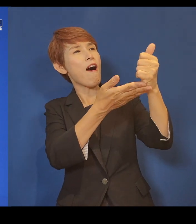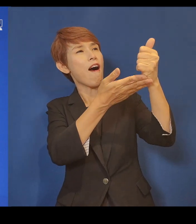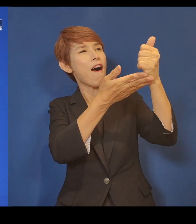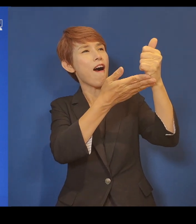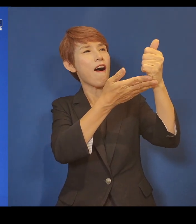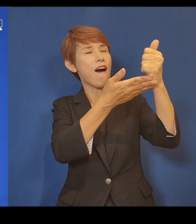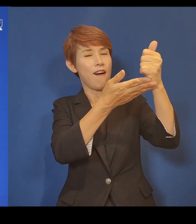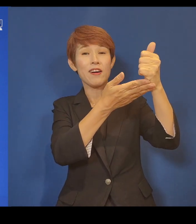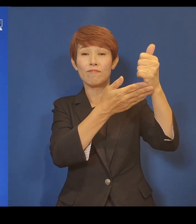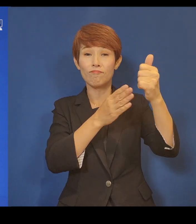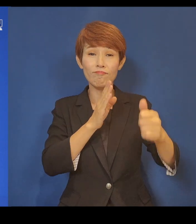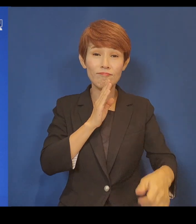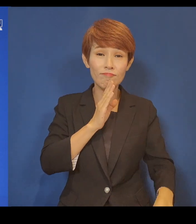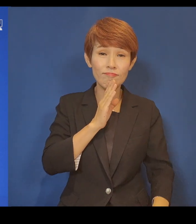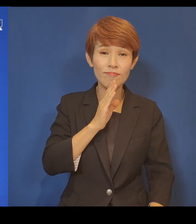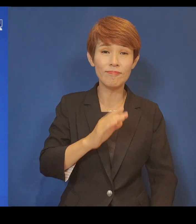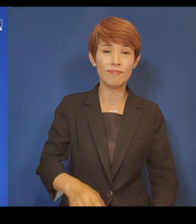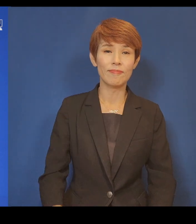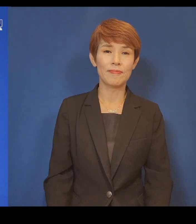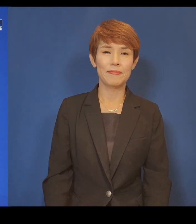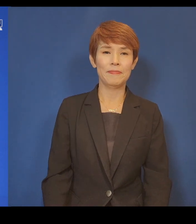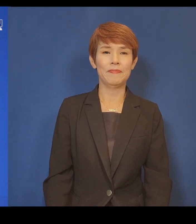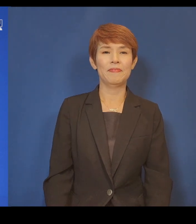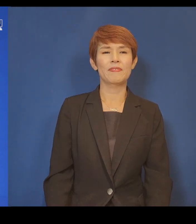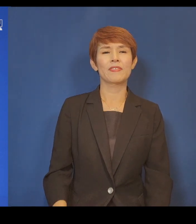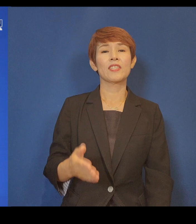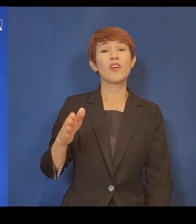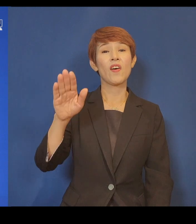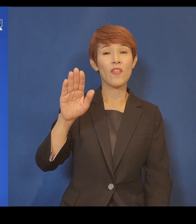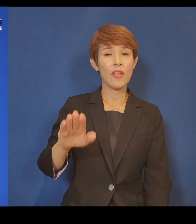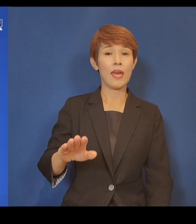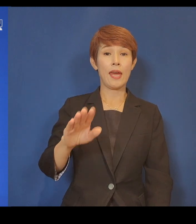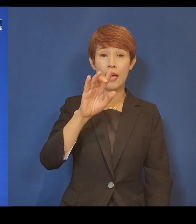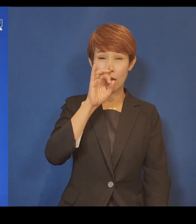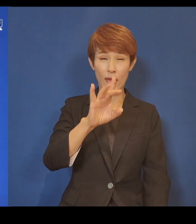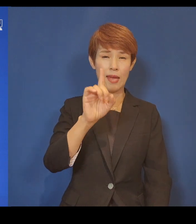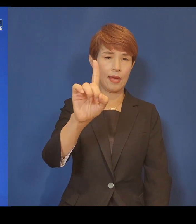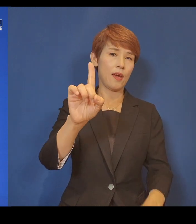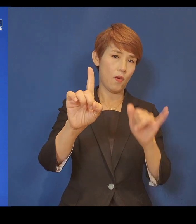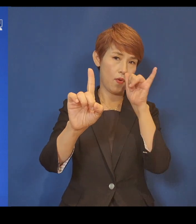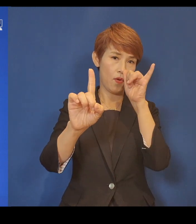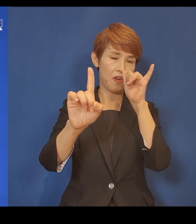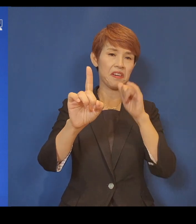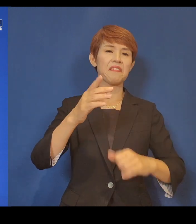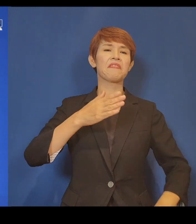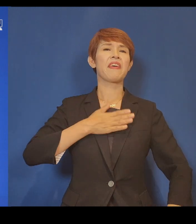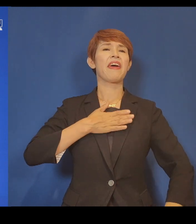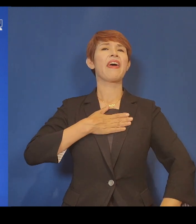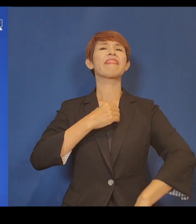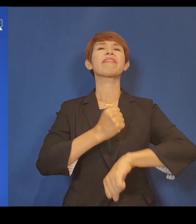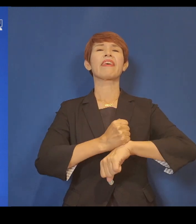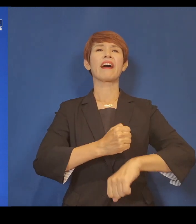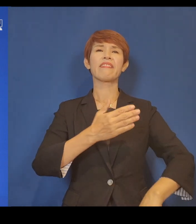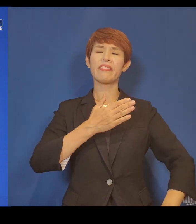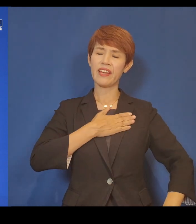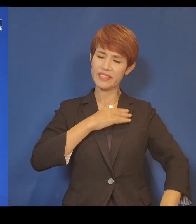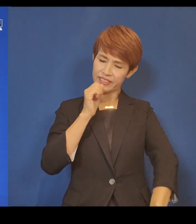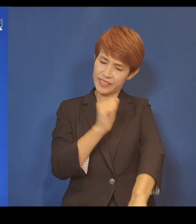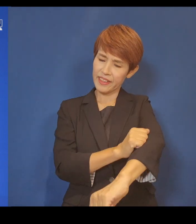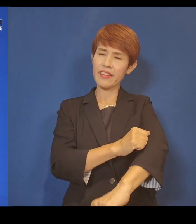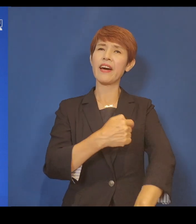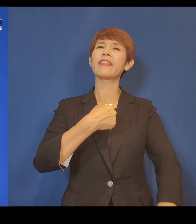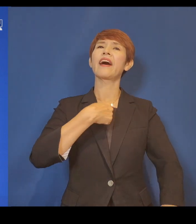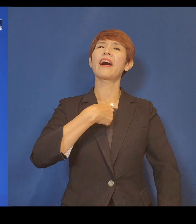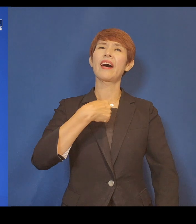존경하는지 몰라요. 그렇죠? 그런데 이 하나는 하면 안 돼요. 내가 했다.